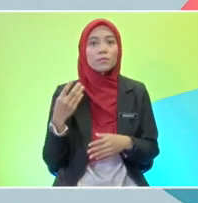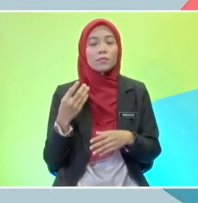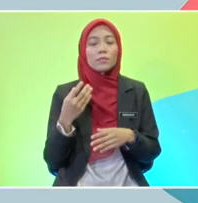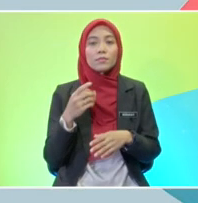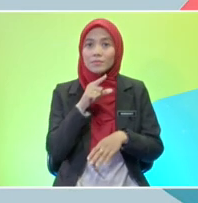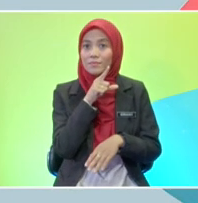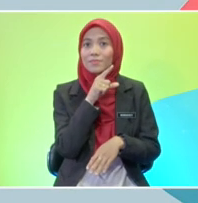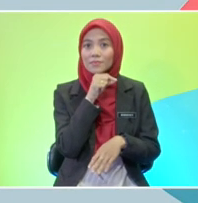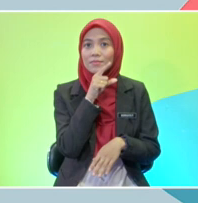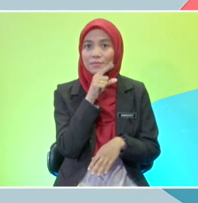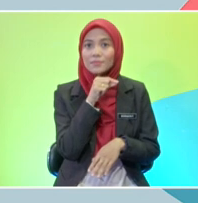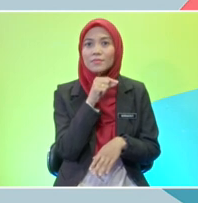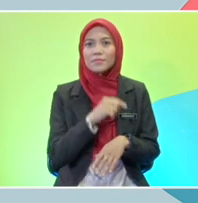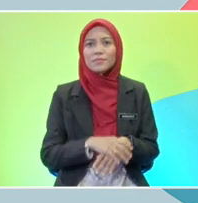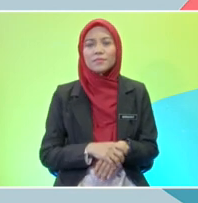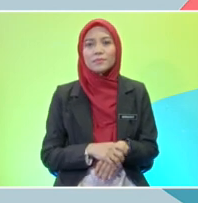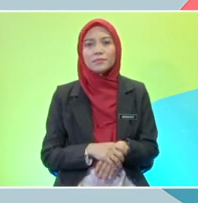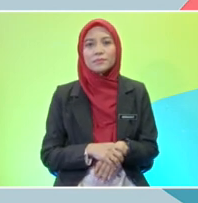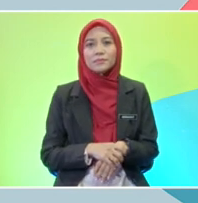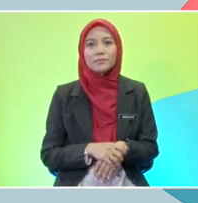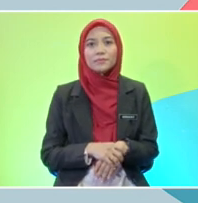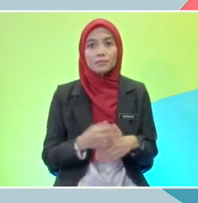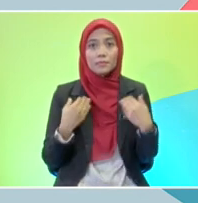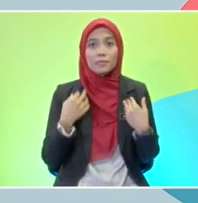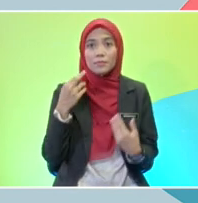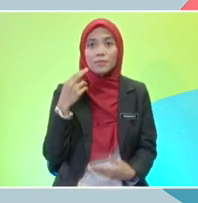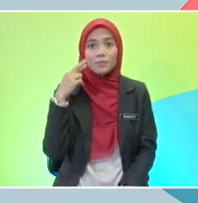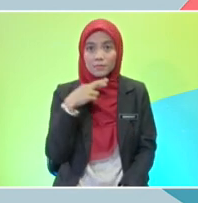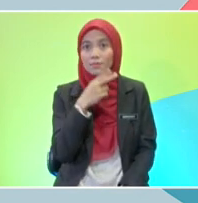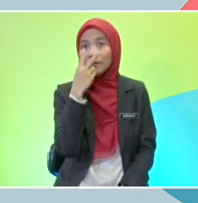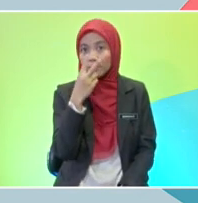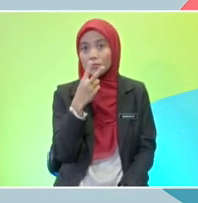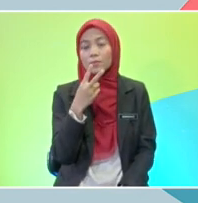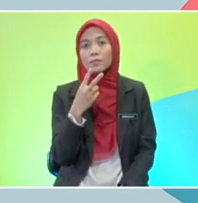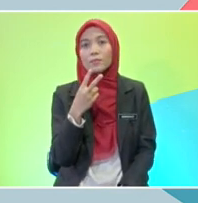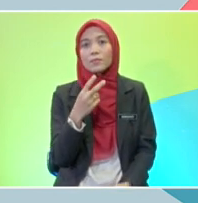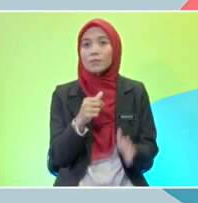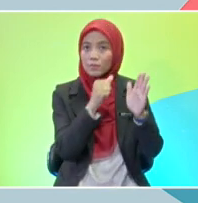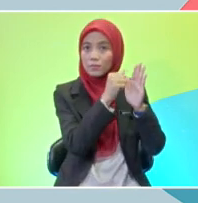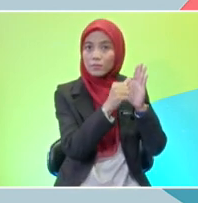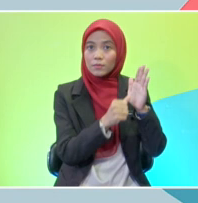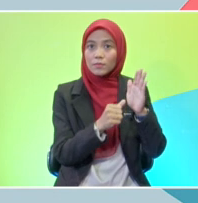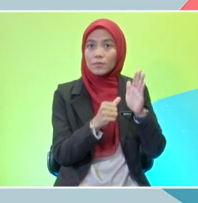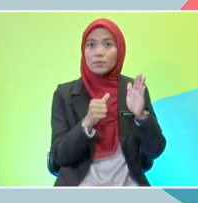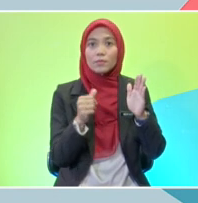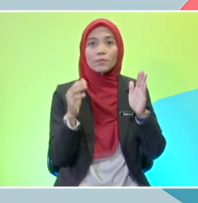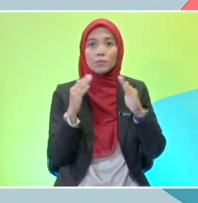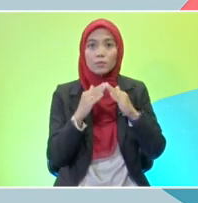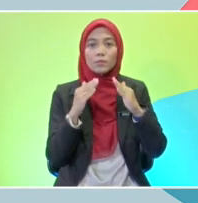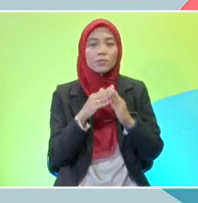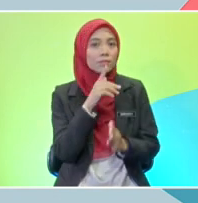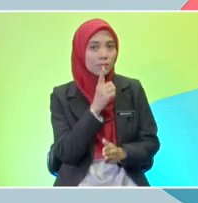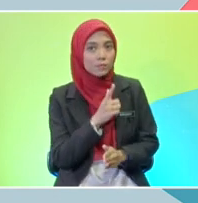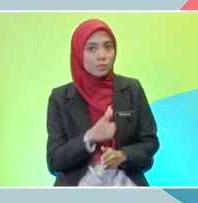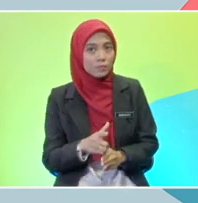tadi ada ria begitu nampak dekat rumah tradisional Oke kalau itik pula petani biasanya terdapat pada